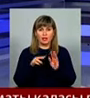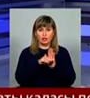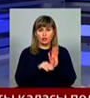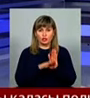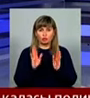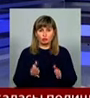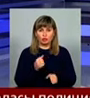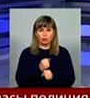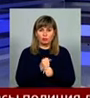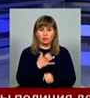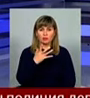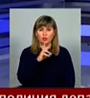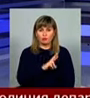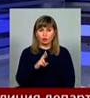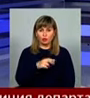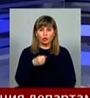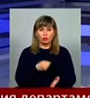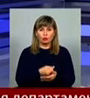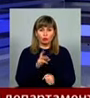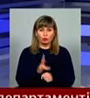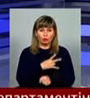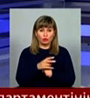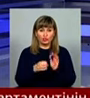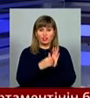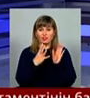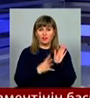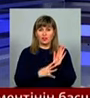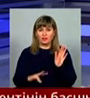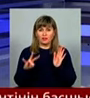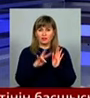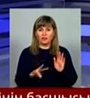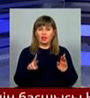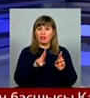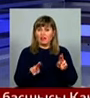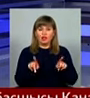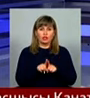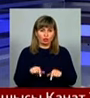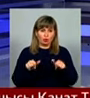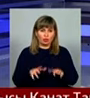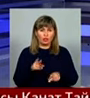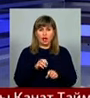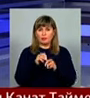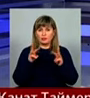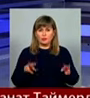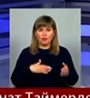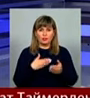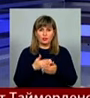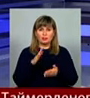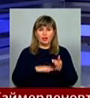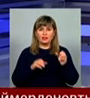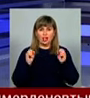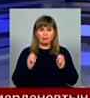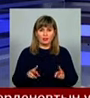действовать с 5 января до полуночи 19 января. Такое решение глава государства принял для обеспечения общественной